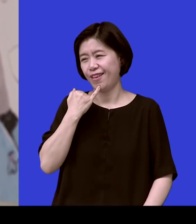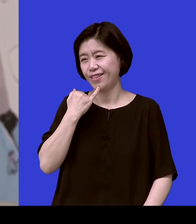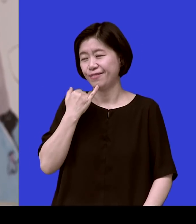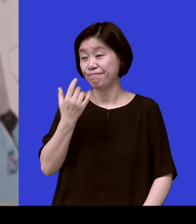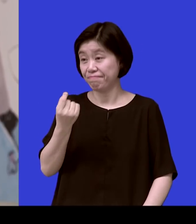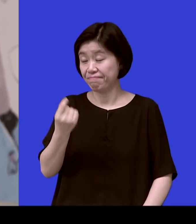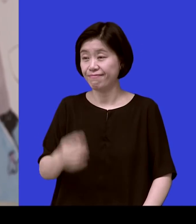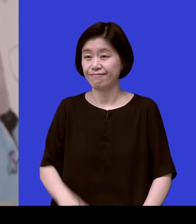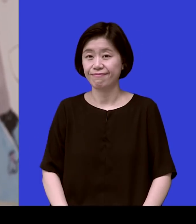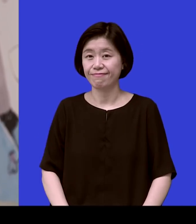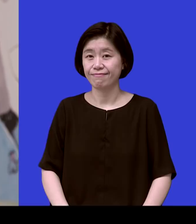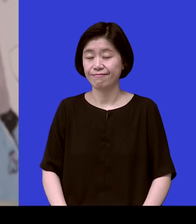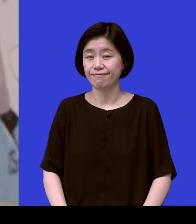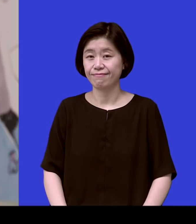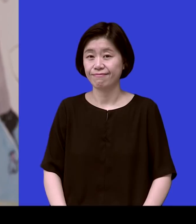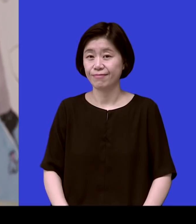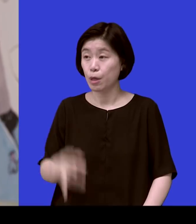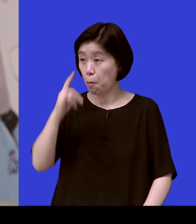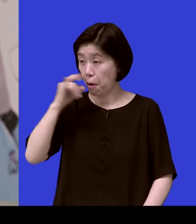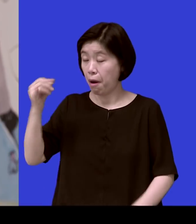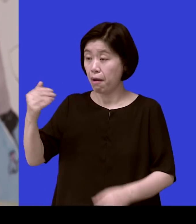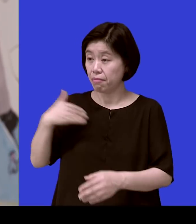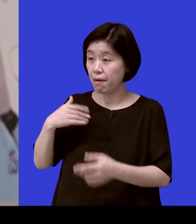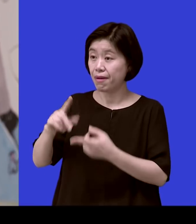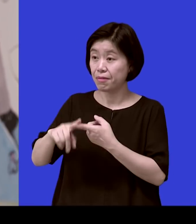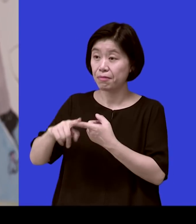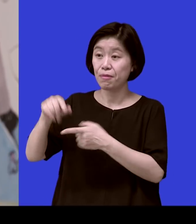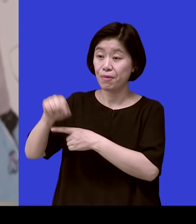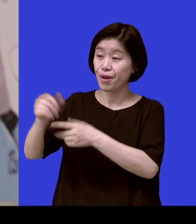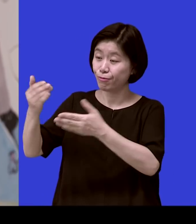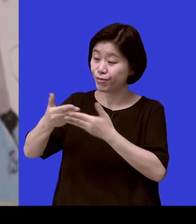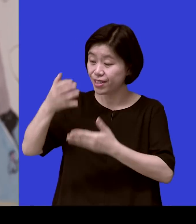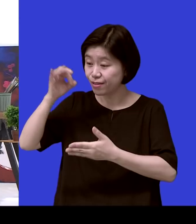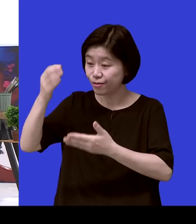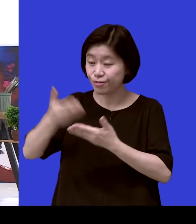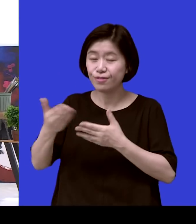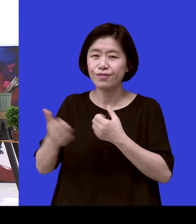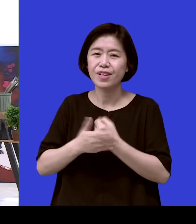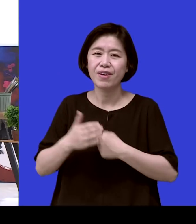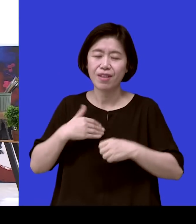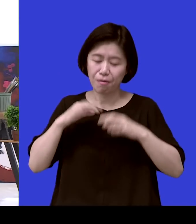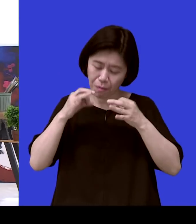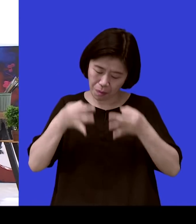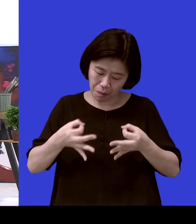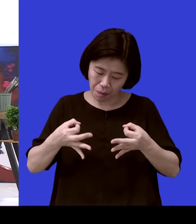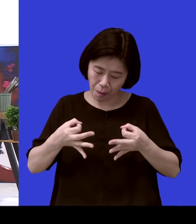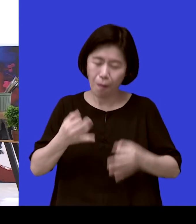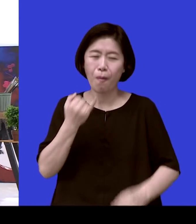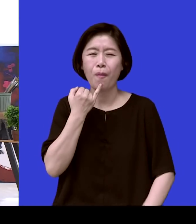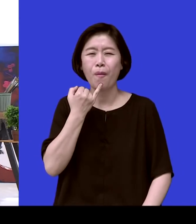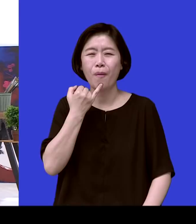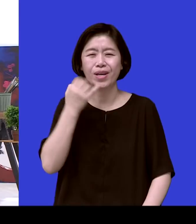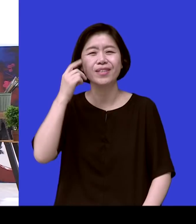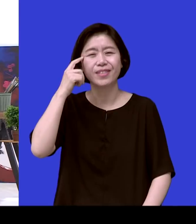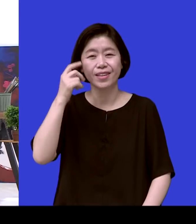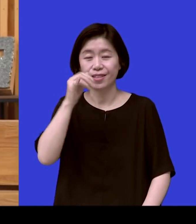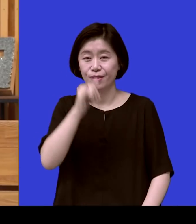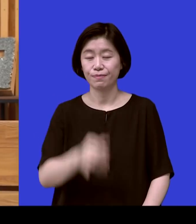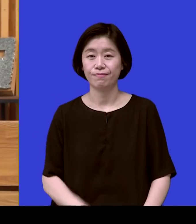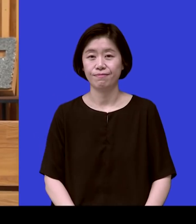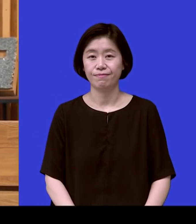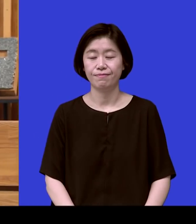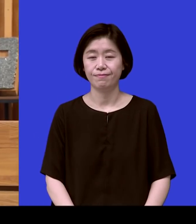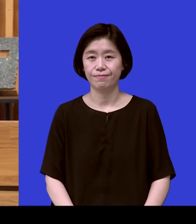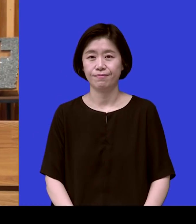봐주니까 나도 그렇게 보였어. 그렇게 말해줬던 게 생각이 나요. 아유, 감사하네요. 결국 이렇게 부모가 된다는